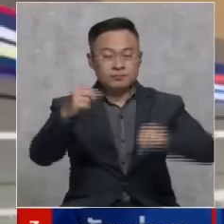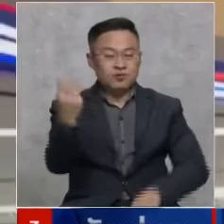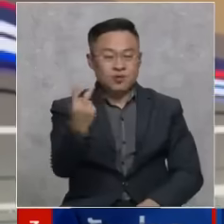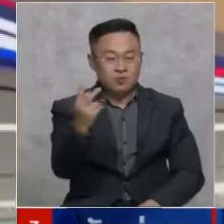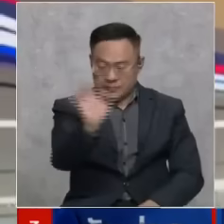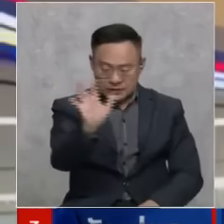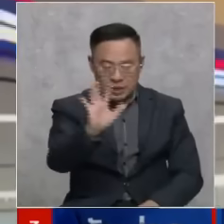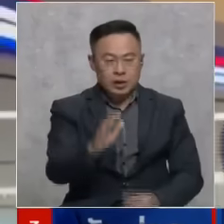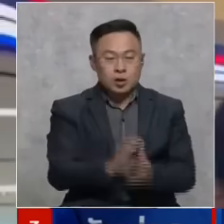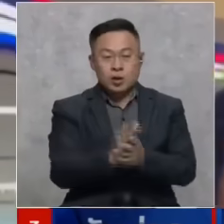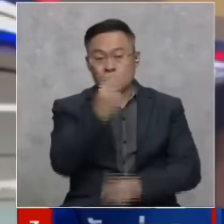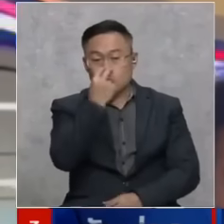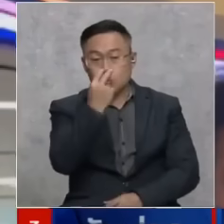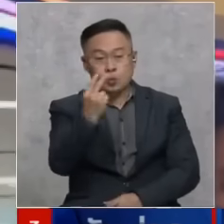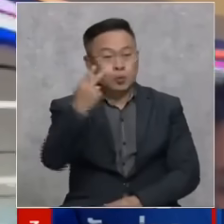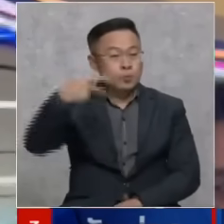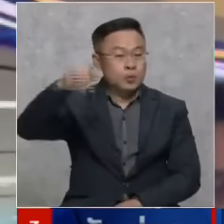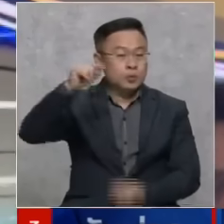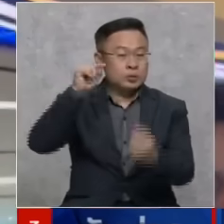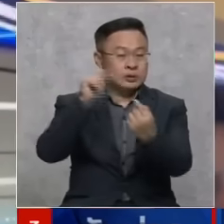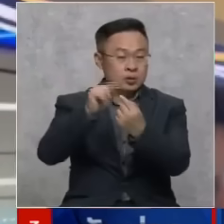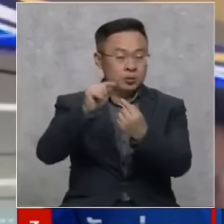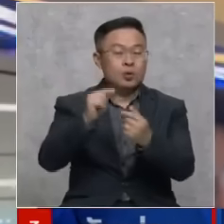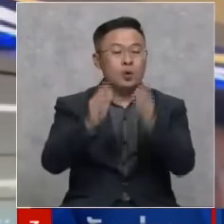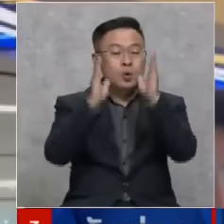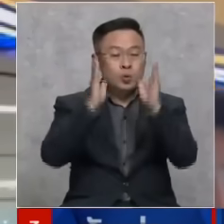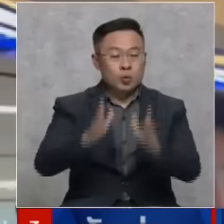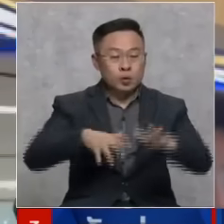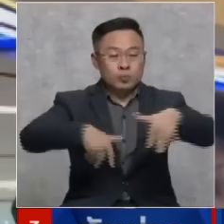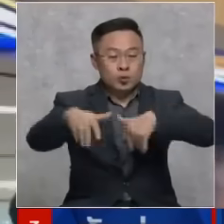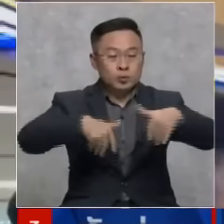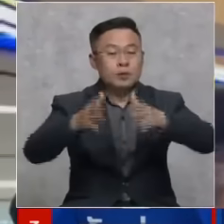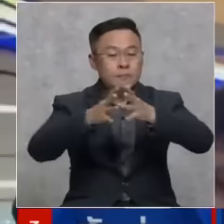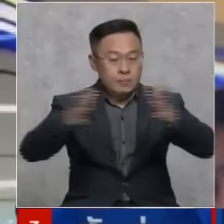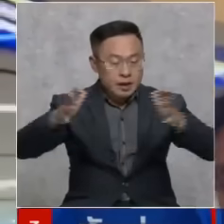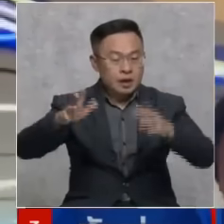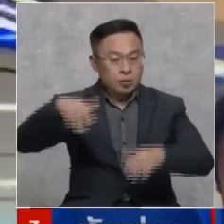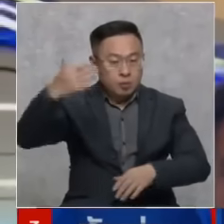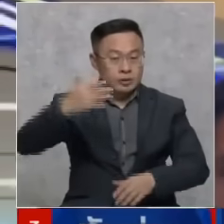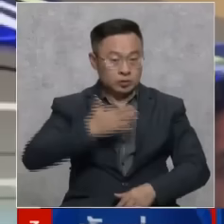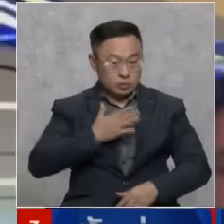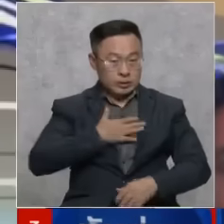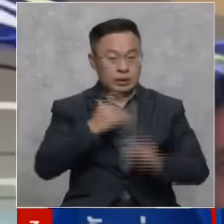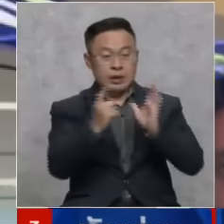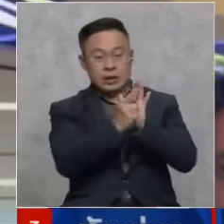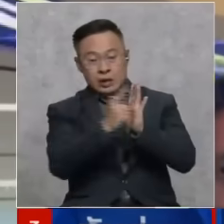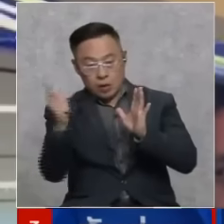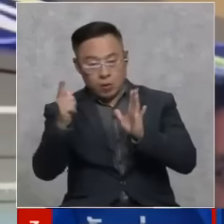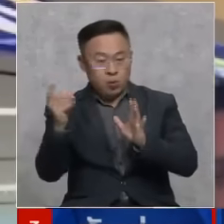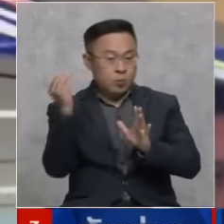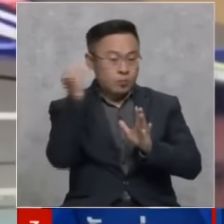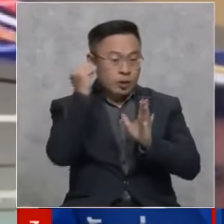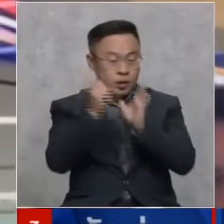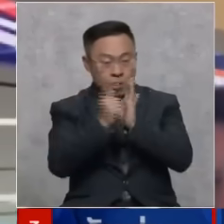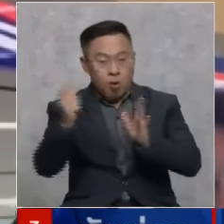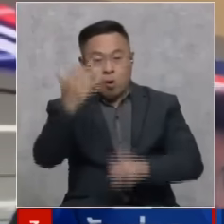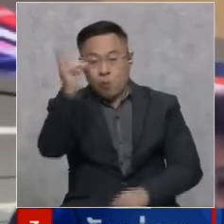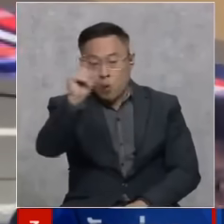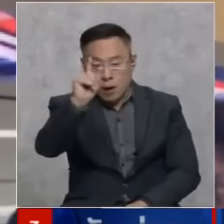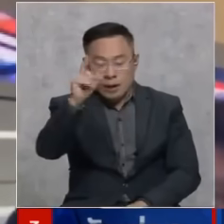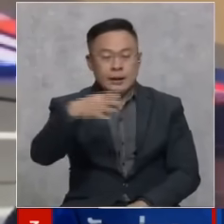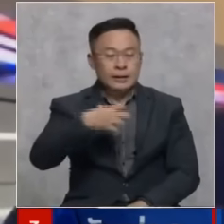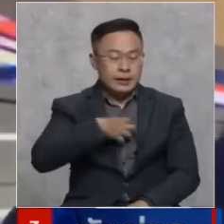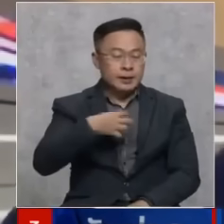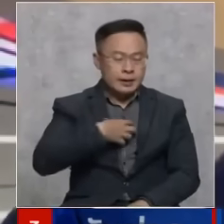ไงเห็นส่วนรวมมากกว่าส่วนตัวไงยึดประโยชน์ของส่วนรวมเป็นหลักที่ลาออกจากตำแหน่งหัวหน้าพรรคก้าวไกลเพราะอยากเปิดทางให้สภ